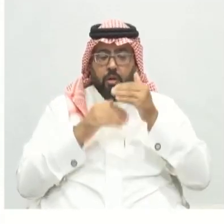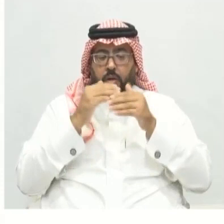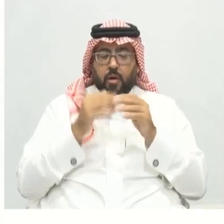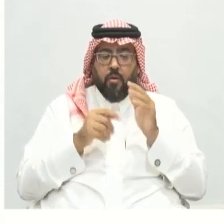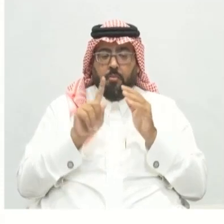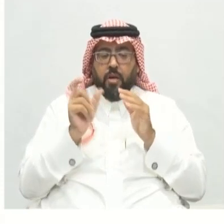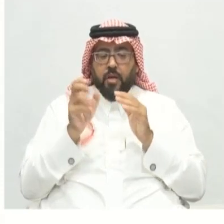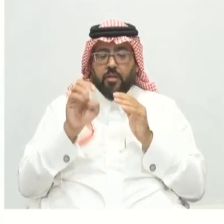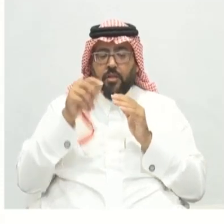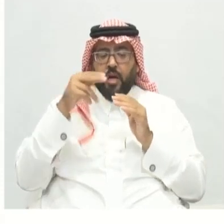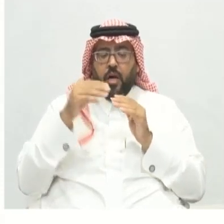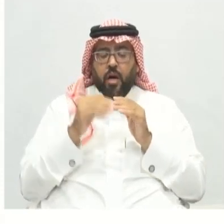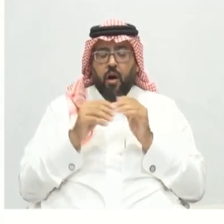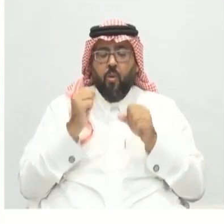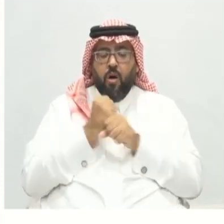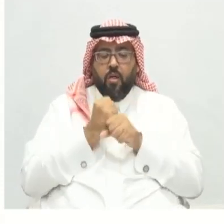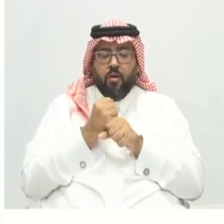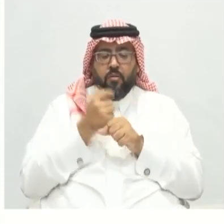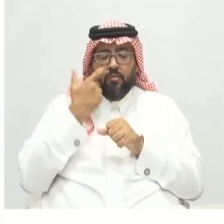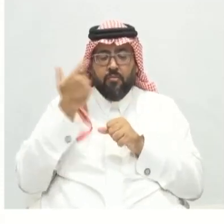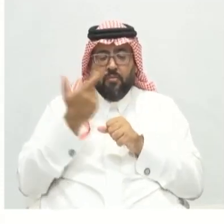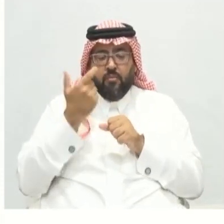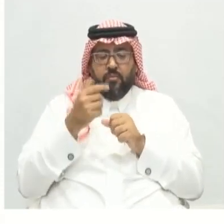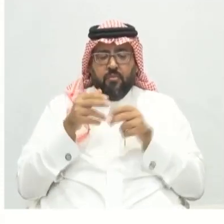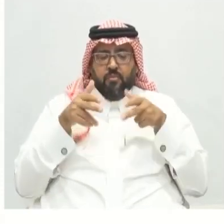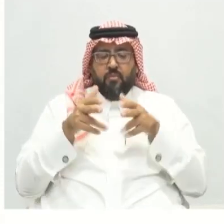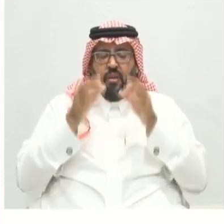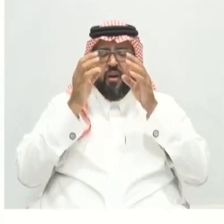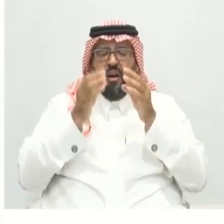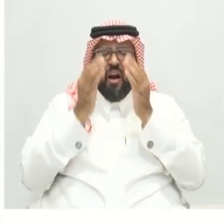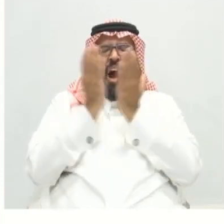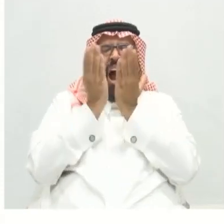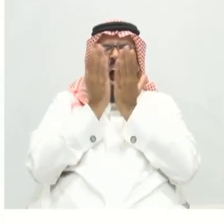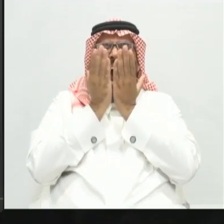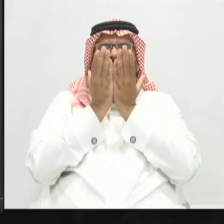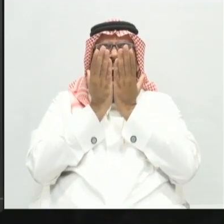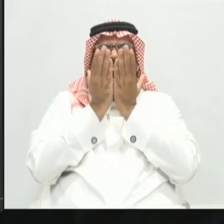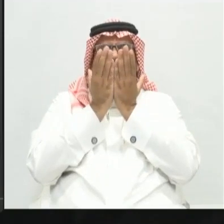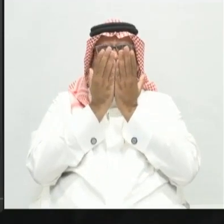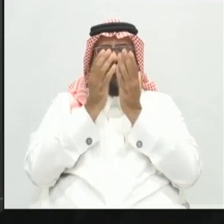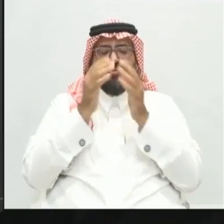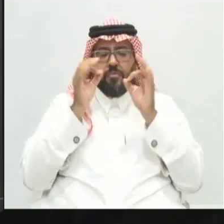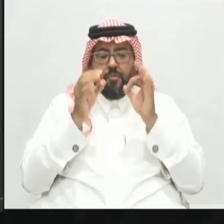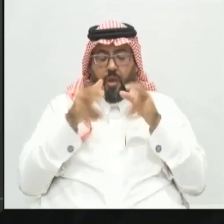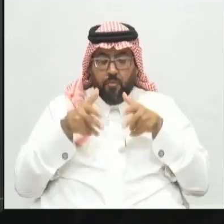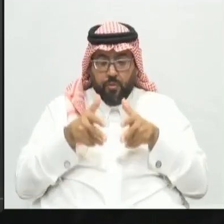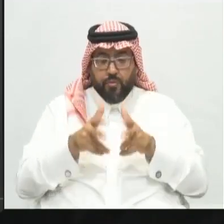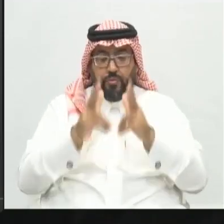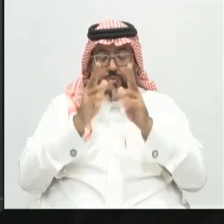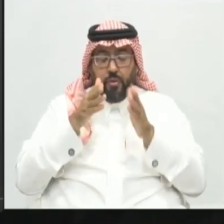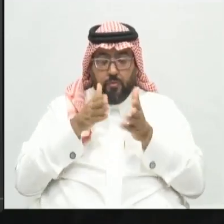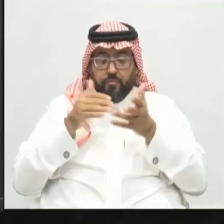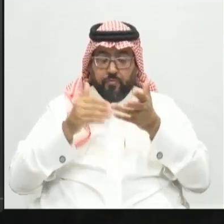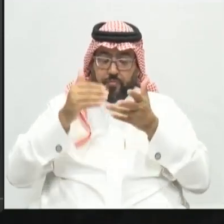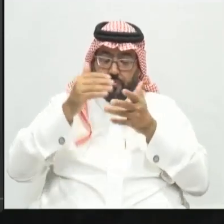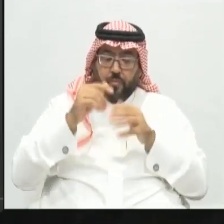بنجاح تتمثل وظيفه مدير المشروع في التاكد من من ان المشروع يمضي